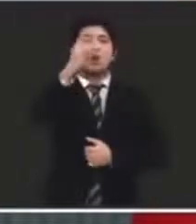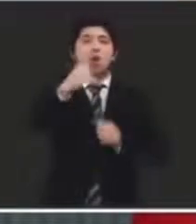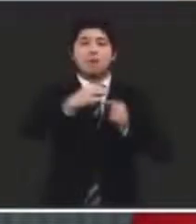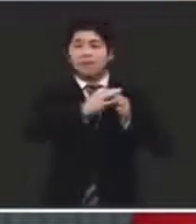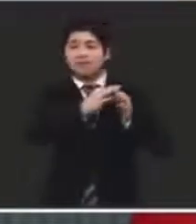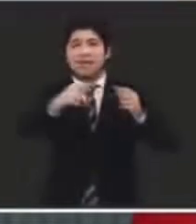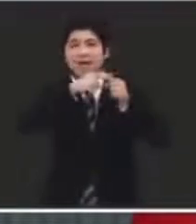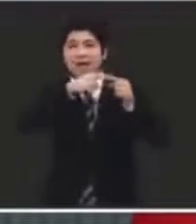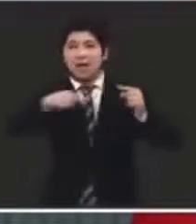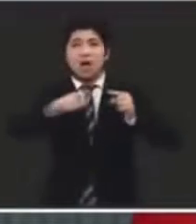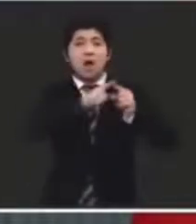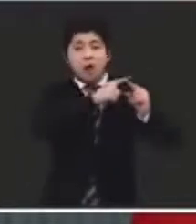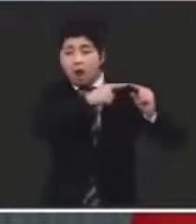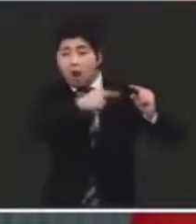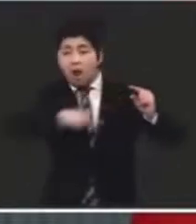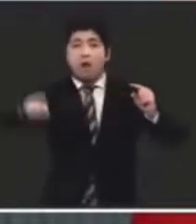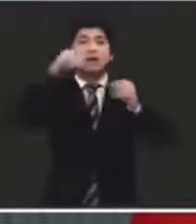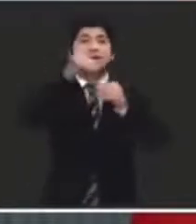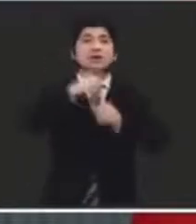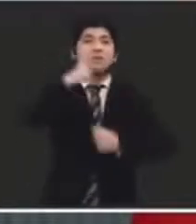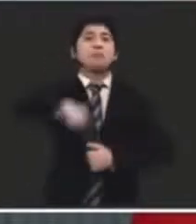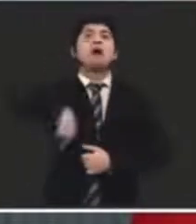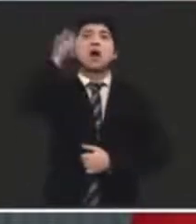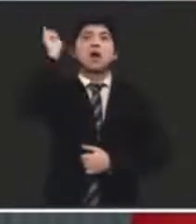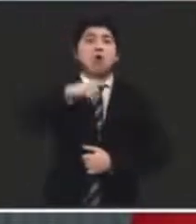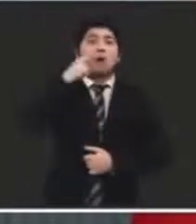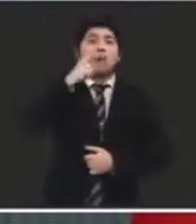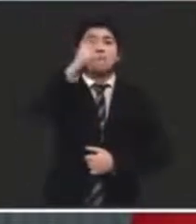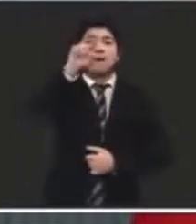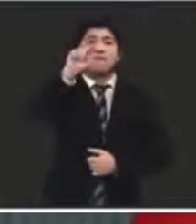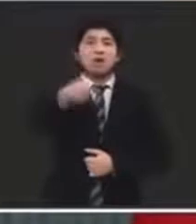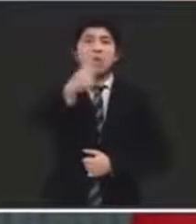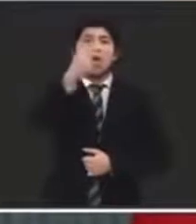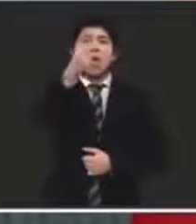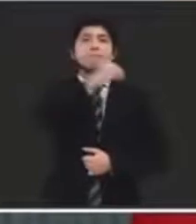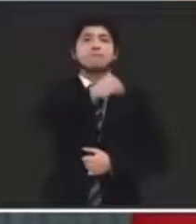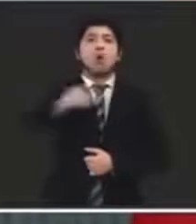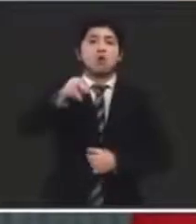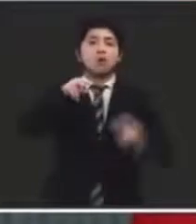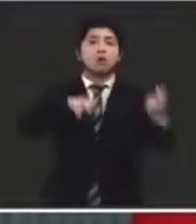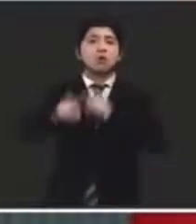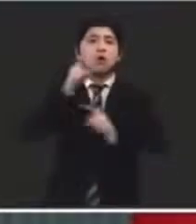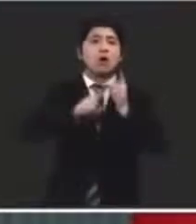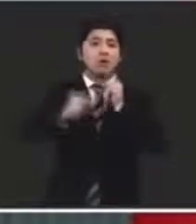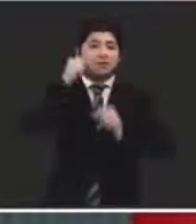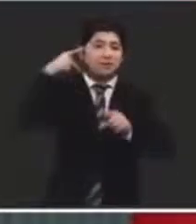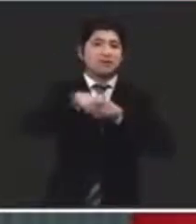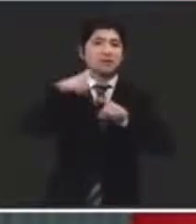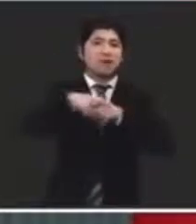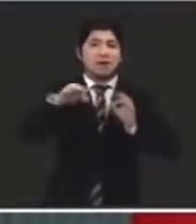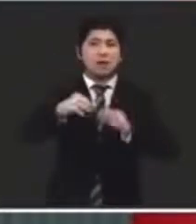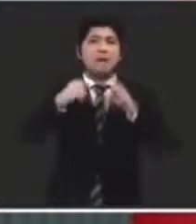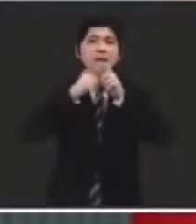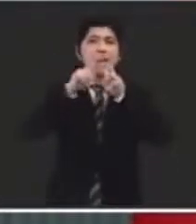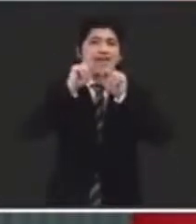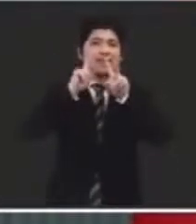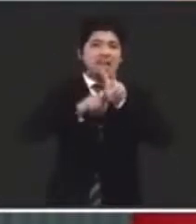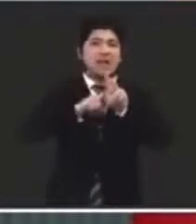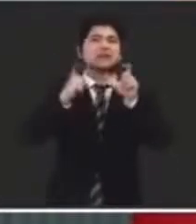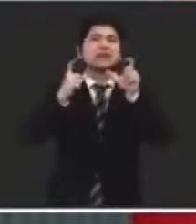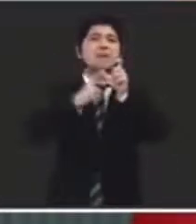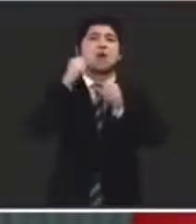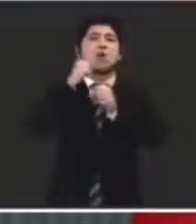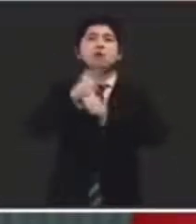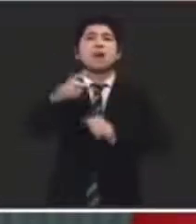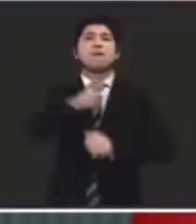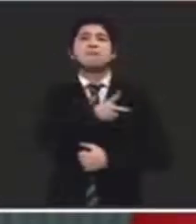kilometre uzunluğa sahip günlük 1,2 milyon yolcu kapasiteli Pendik Sabiha